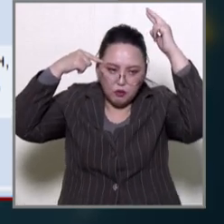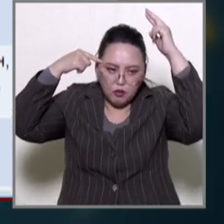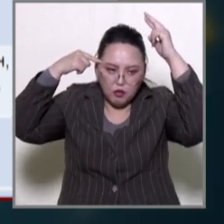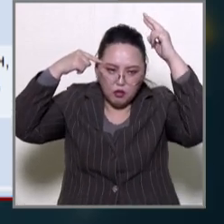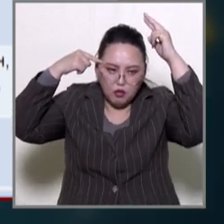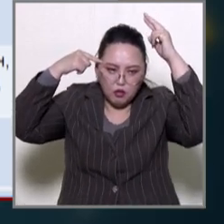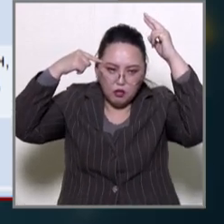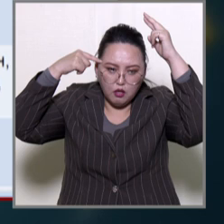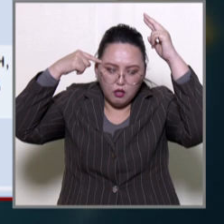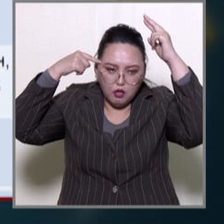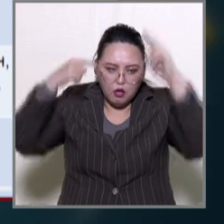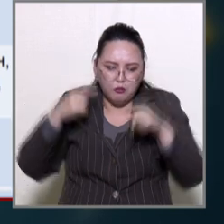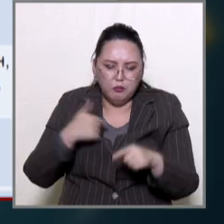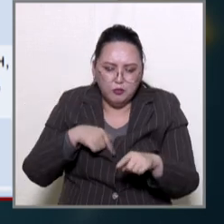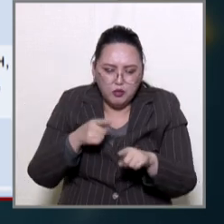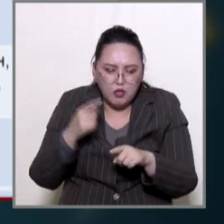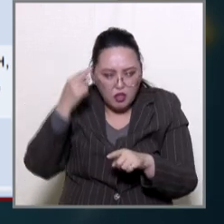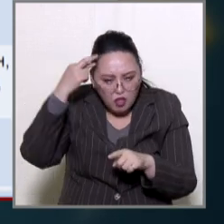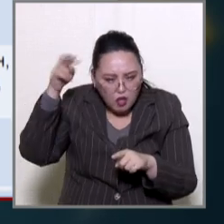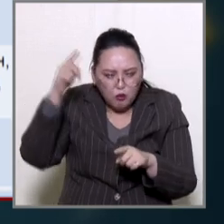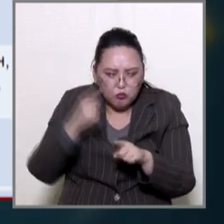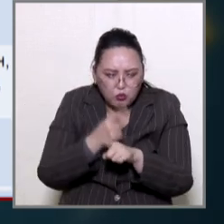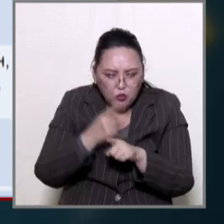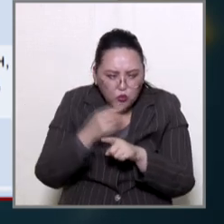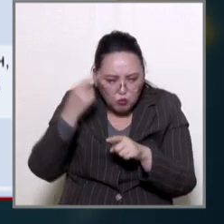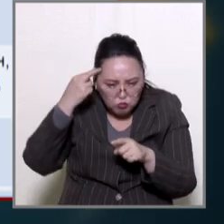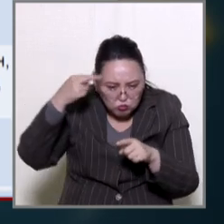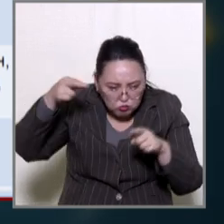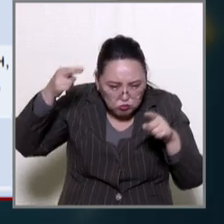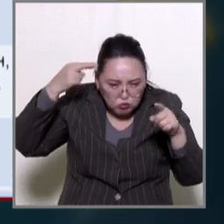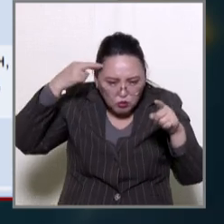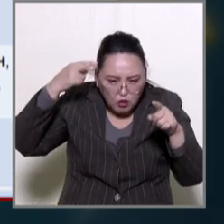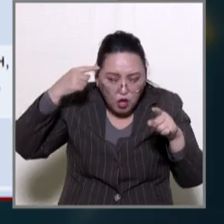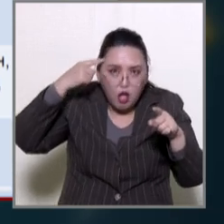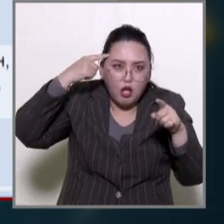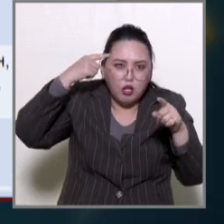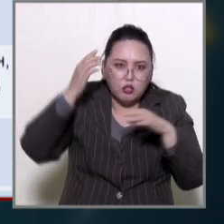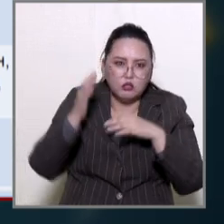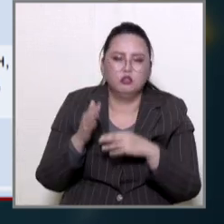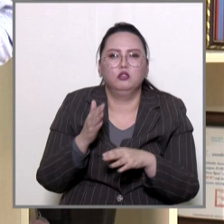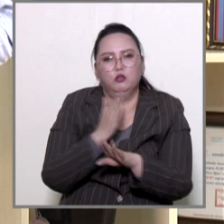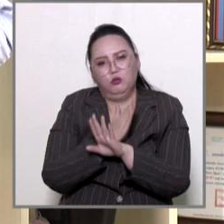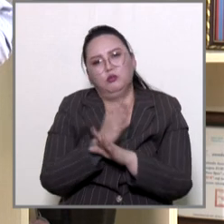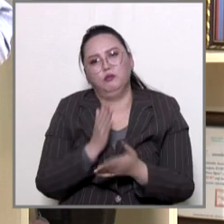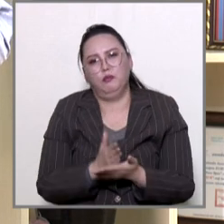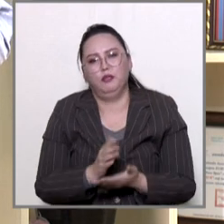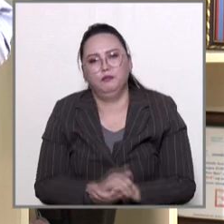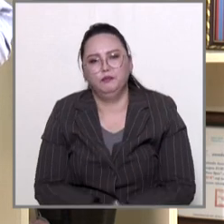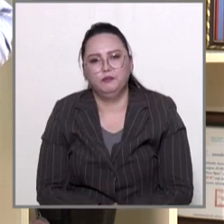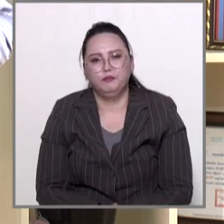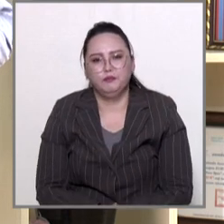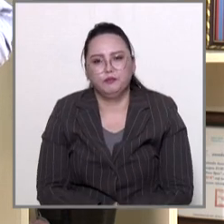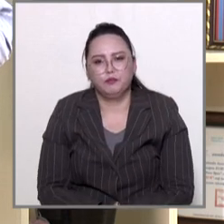ухаарал дөнгөж орж ирсэн боловч энэ нь хожимдсан байсан гэсэн иймэрхүү дүр зургуудлал илэрхийлэгдэн гарч ирж байгаа. За тэгэхээр